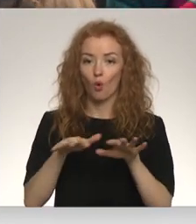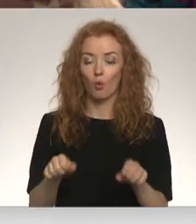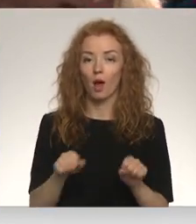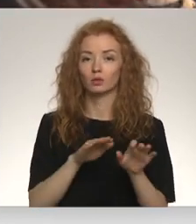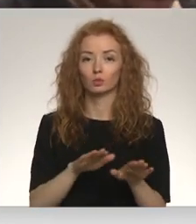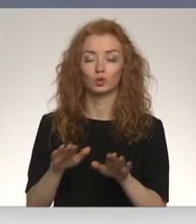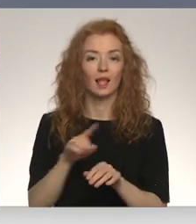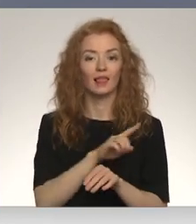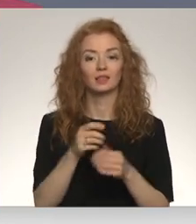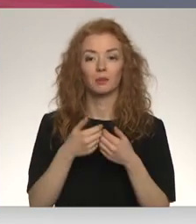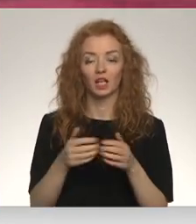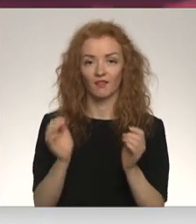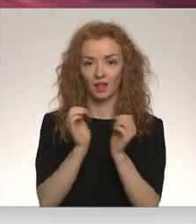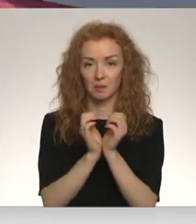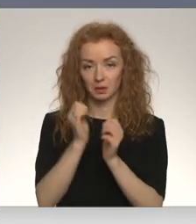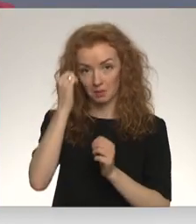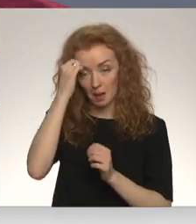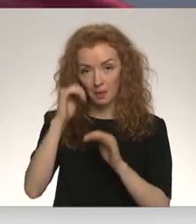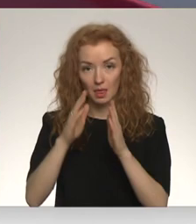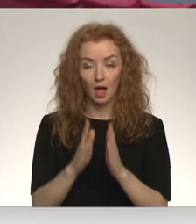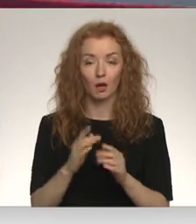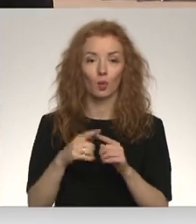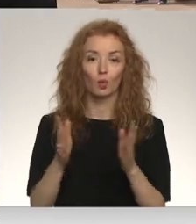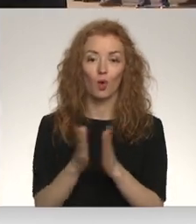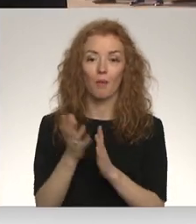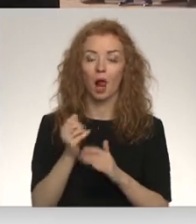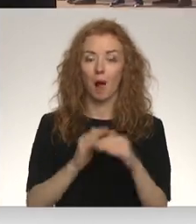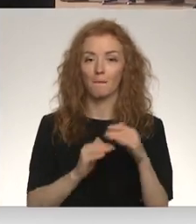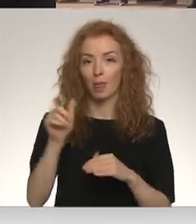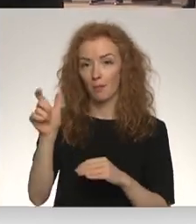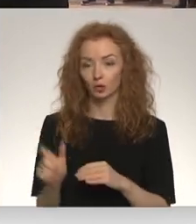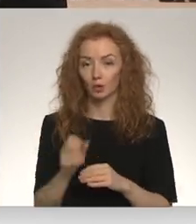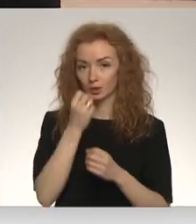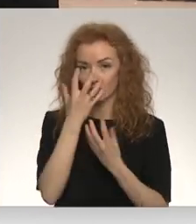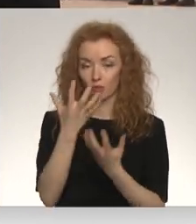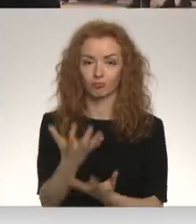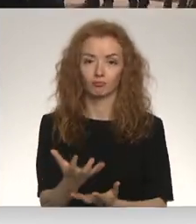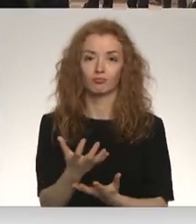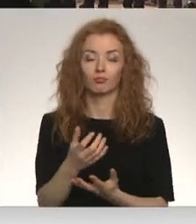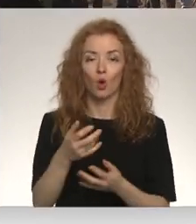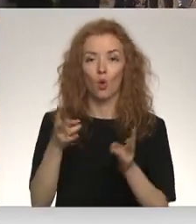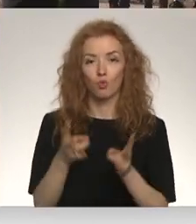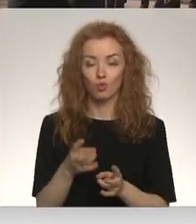līdz brīvības piemineklim, kur kopā ar valsts augstākajām amatpersonām nolika ziedus upuru piemiņai.